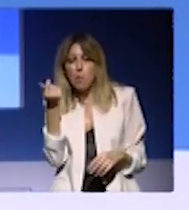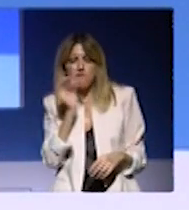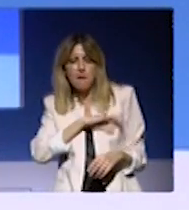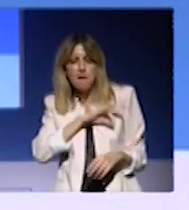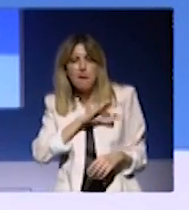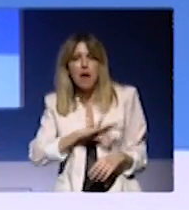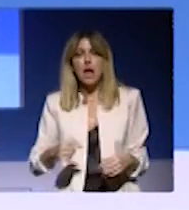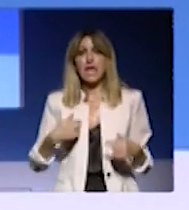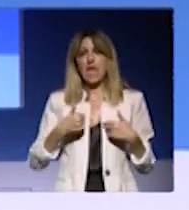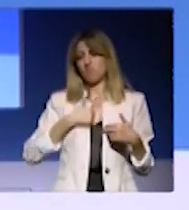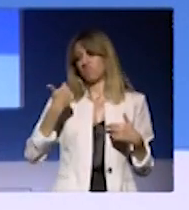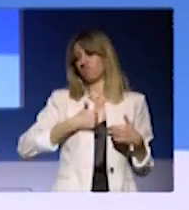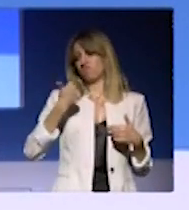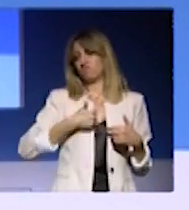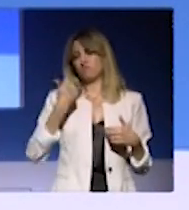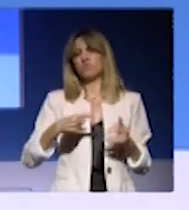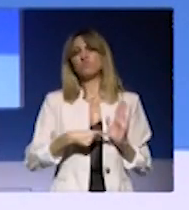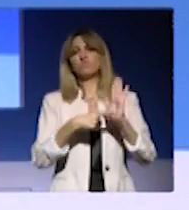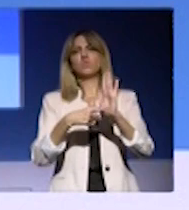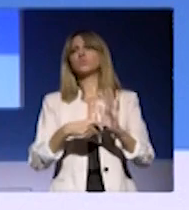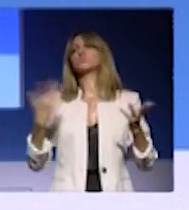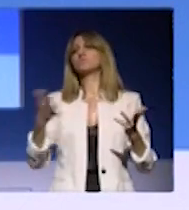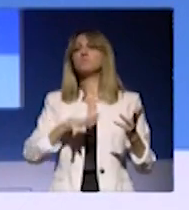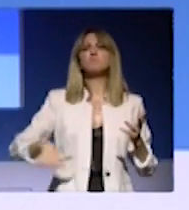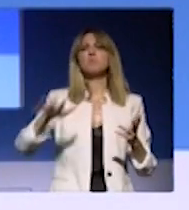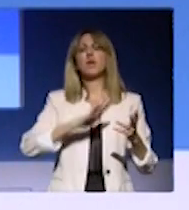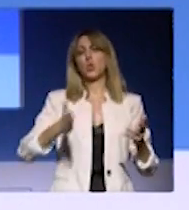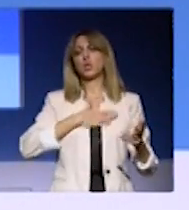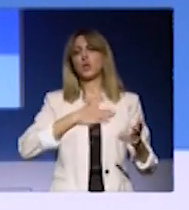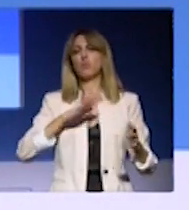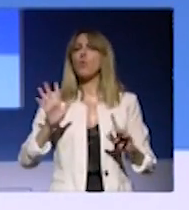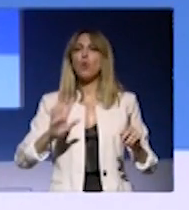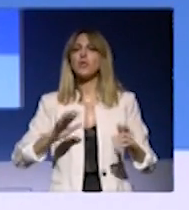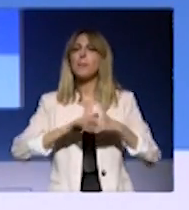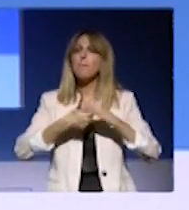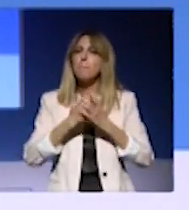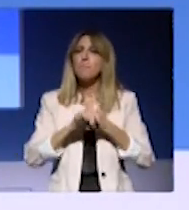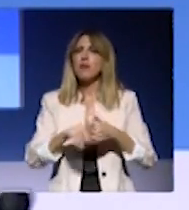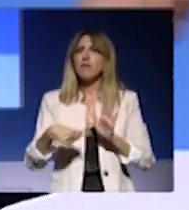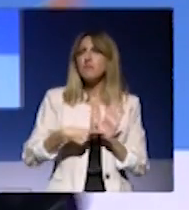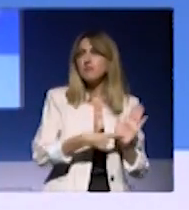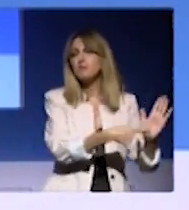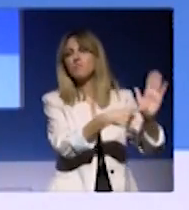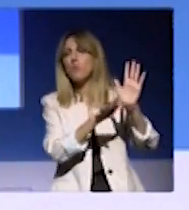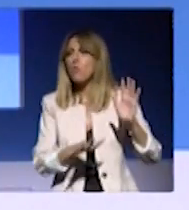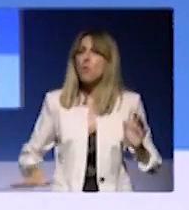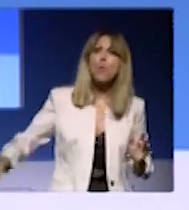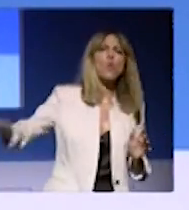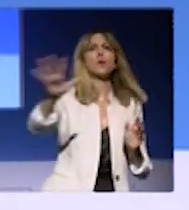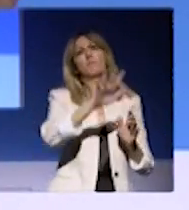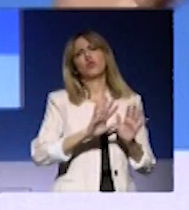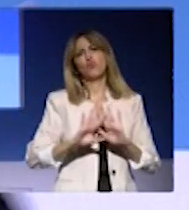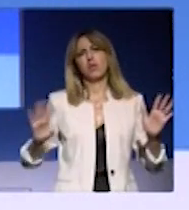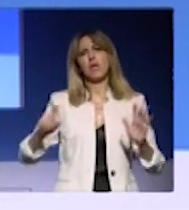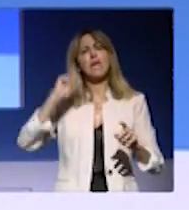συγκεκριμένο τόπο, την Πύλο ως προορισμό, αλλά προβάλλει ολόκληρη την περιοχή, τη Μεσσηνία, γιατί όχι τη Νότια